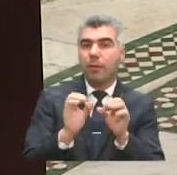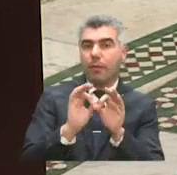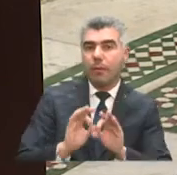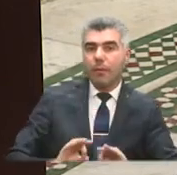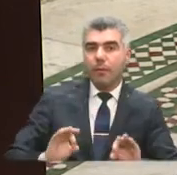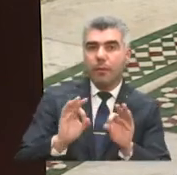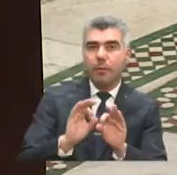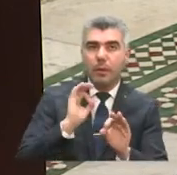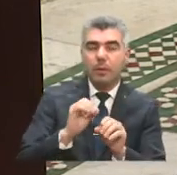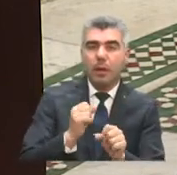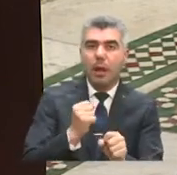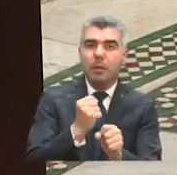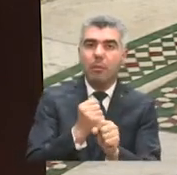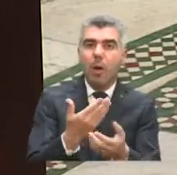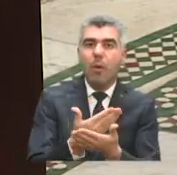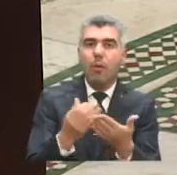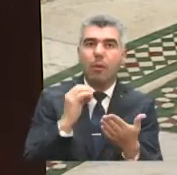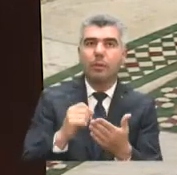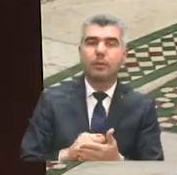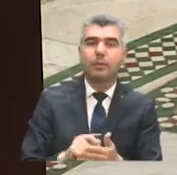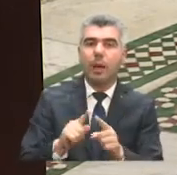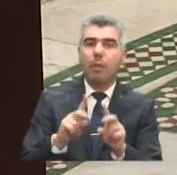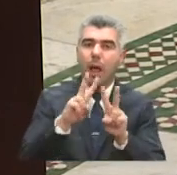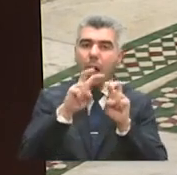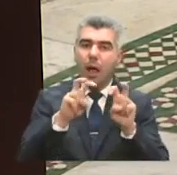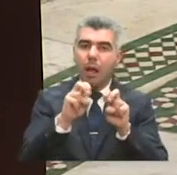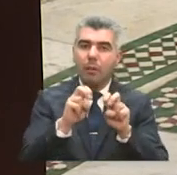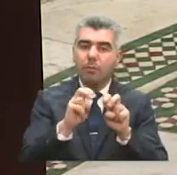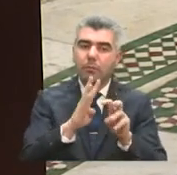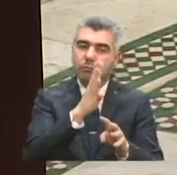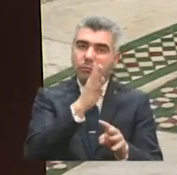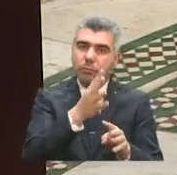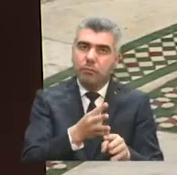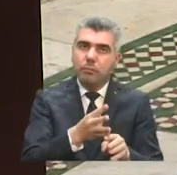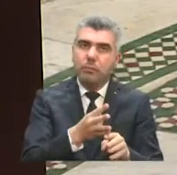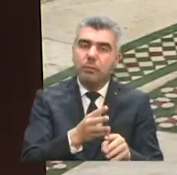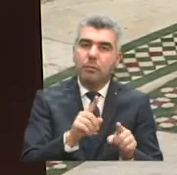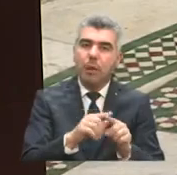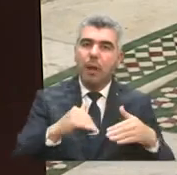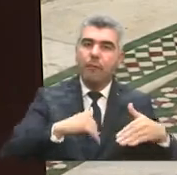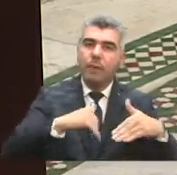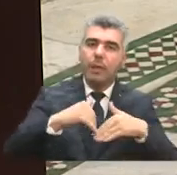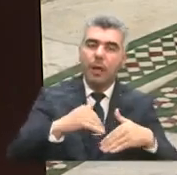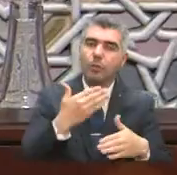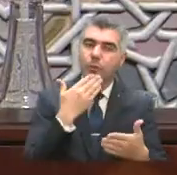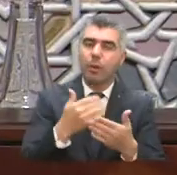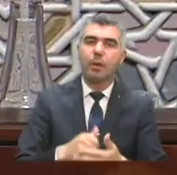خلال عمليات المراقبه على الطرق. شكرا.